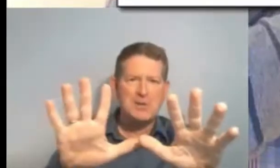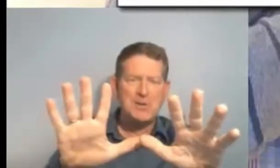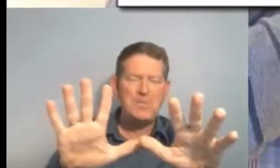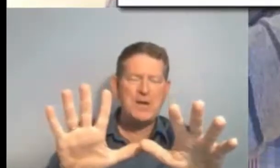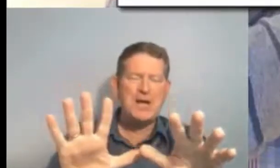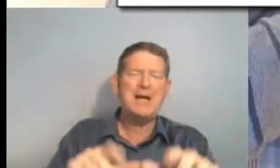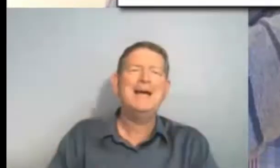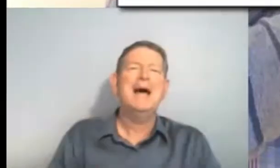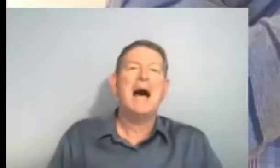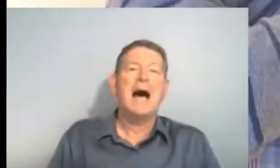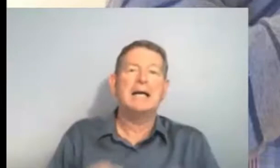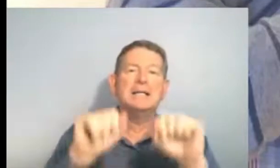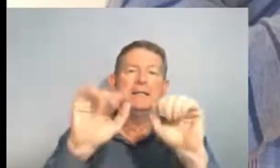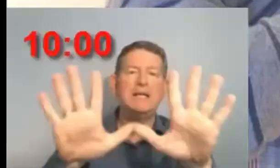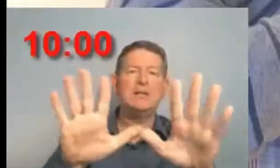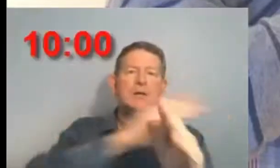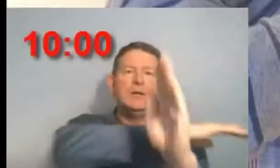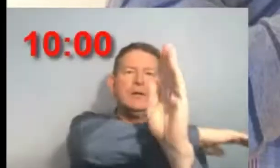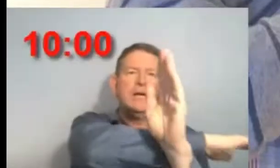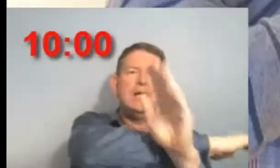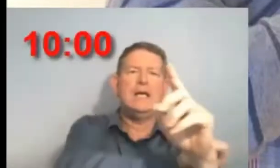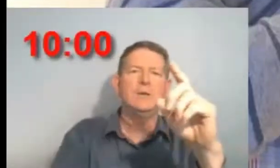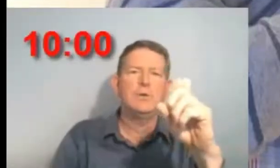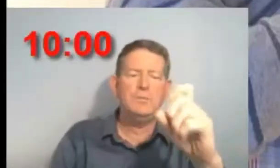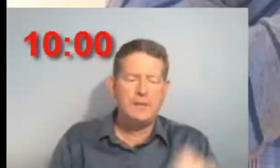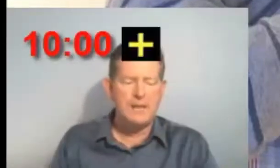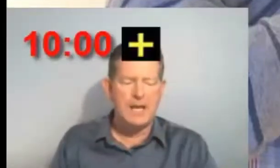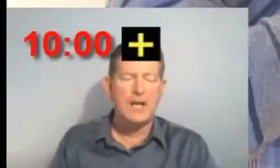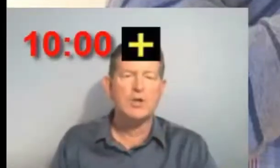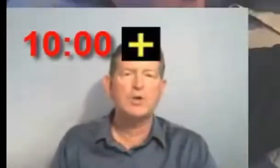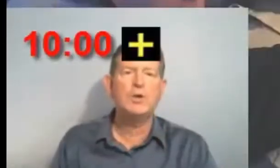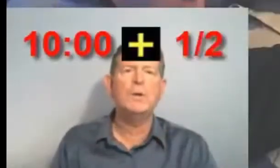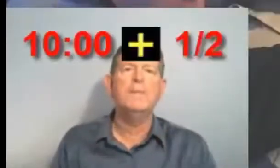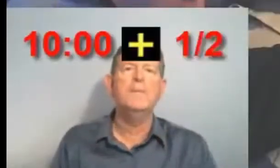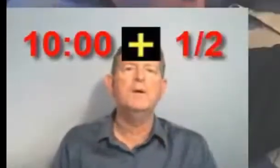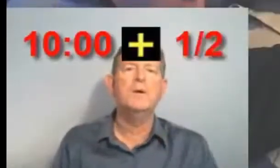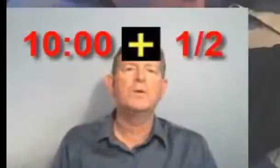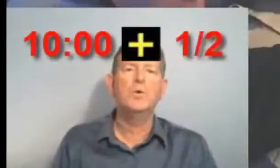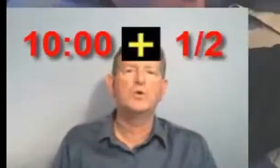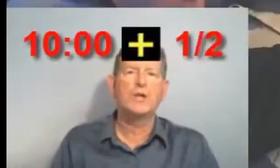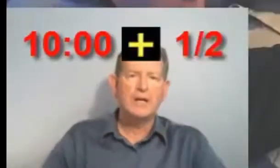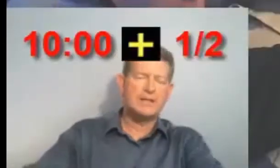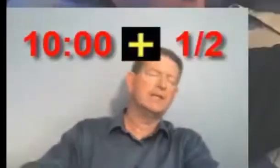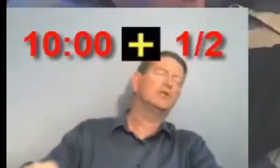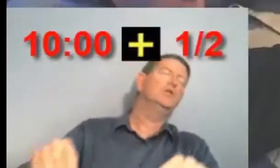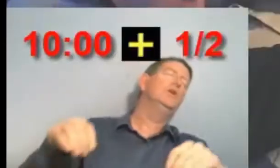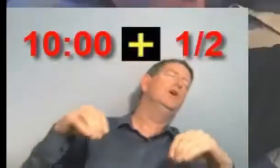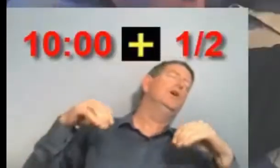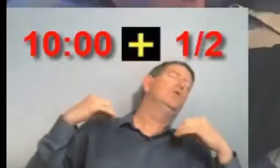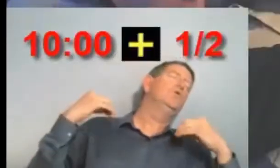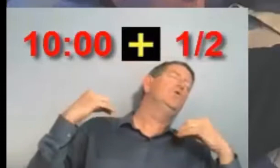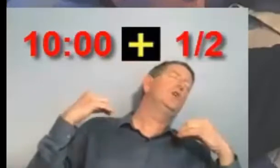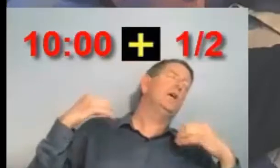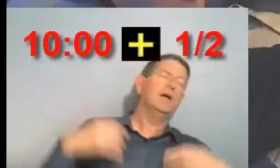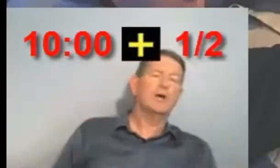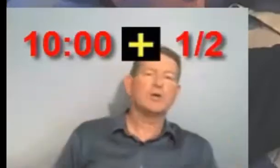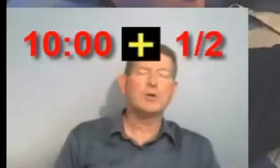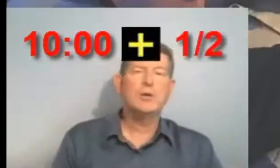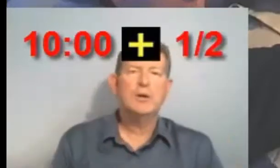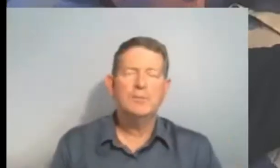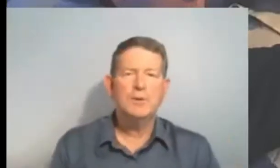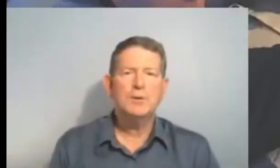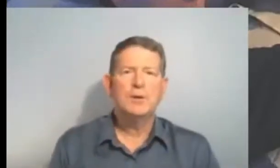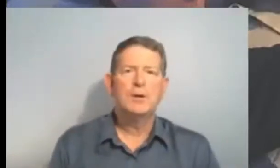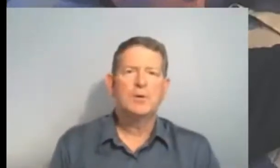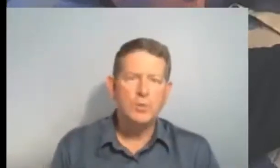22h30 ou bien à 10h30 et je me couche. Ça, c'est se coucher.